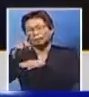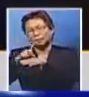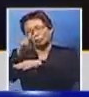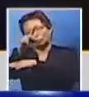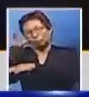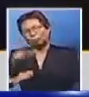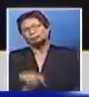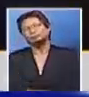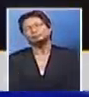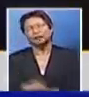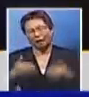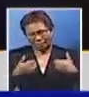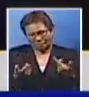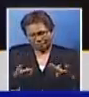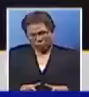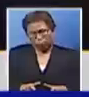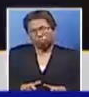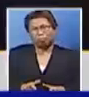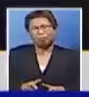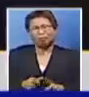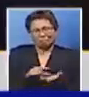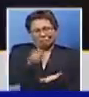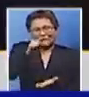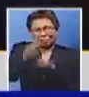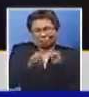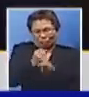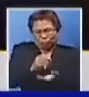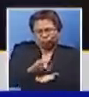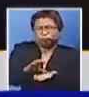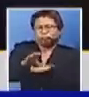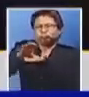Negara. Turut berlangsung penyerahan geran tahunan berjumlah